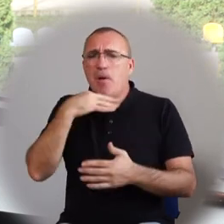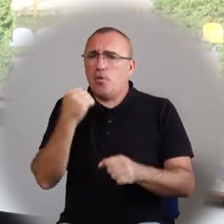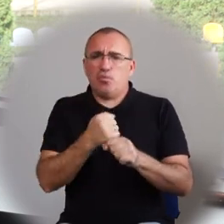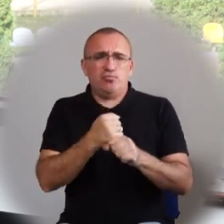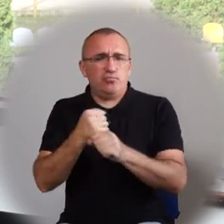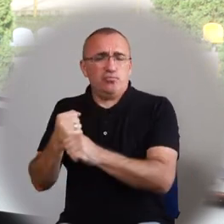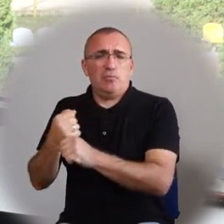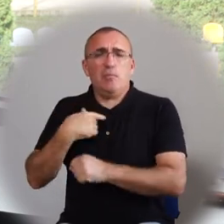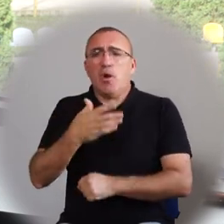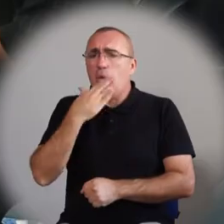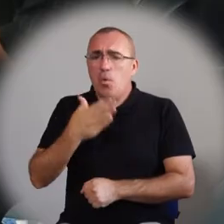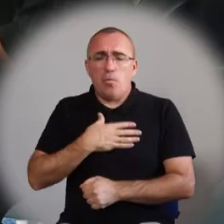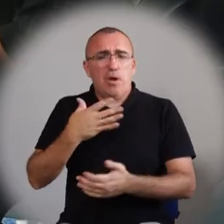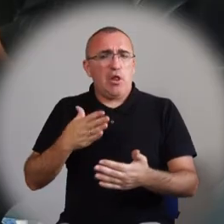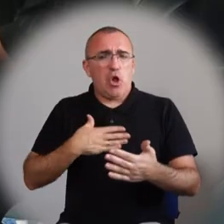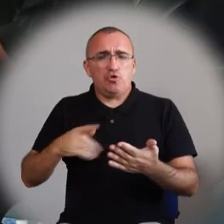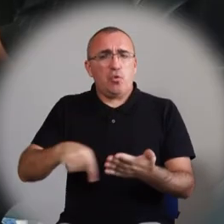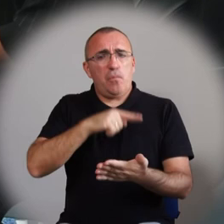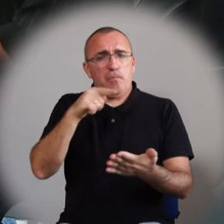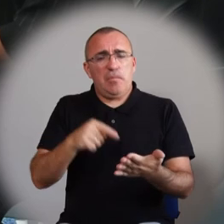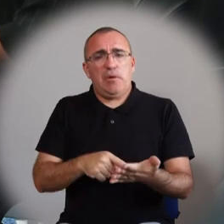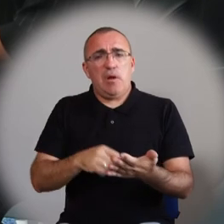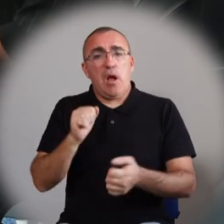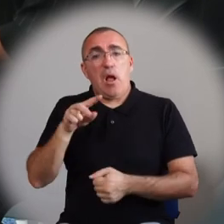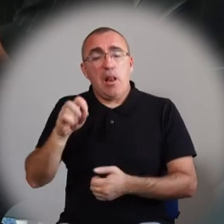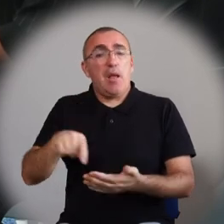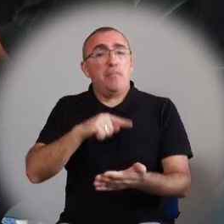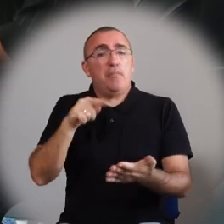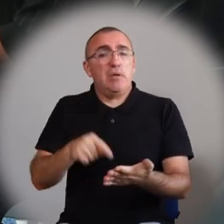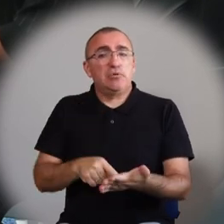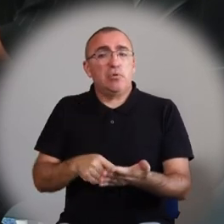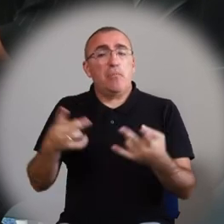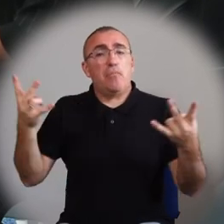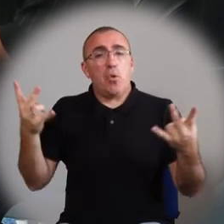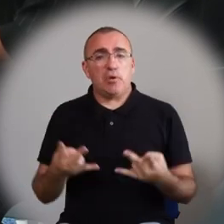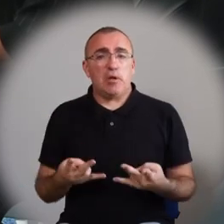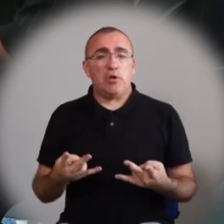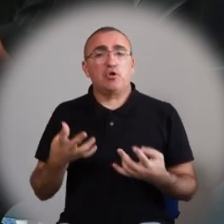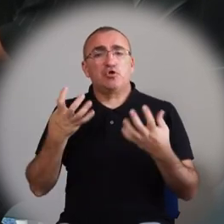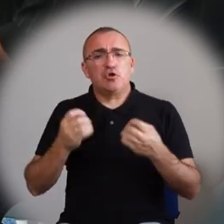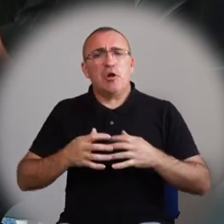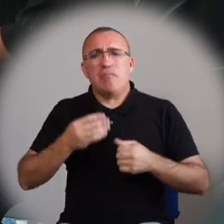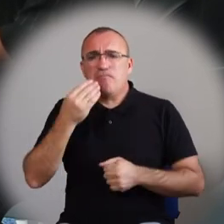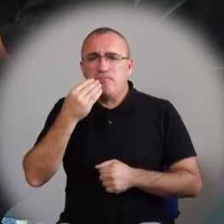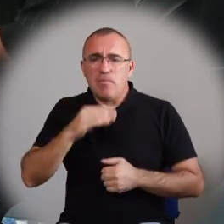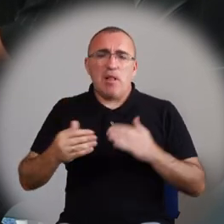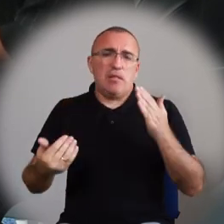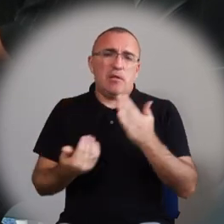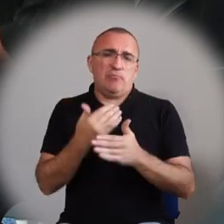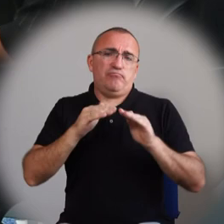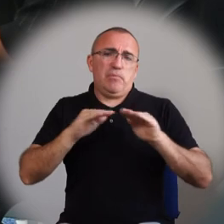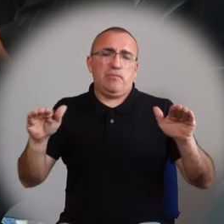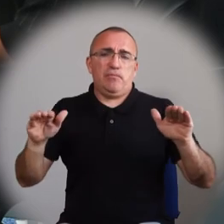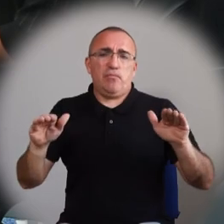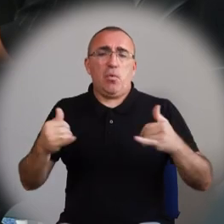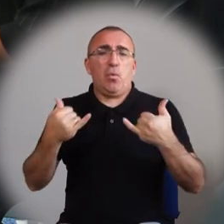багато зроблено, і ми любимо наше місто, але місту вже потрібен ще більш